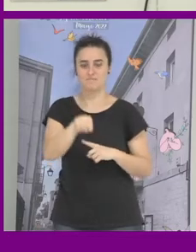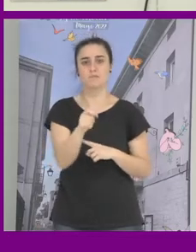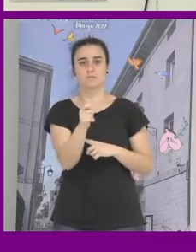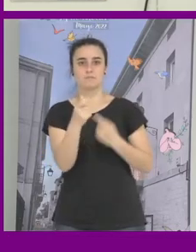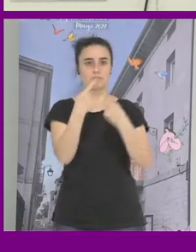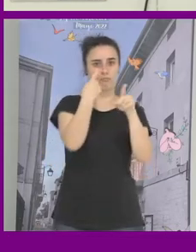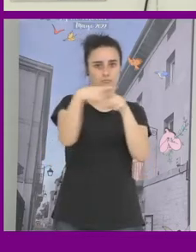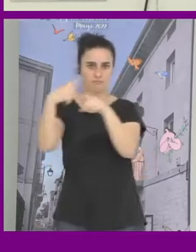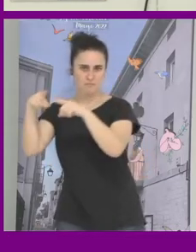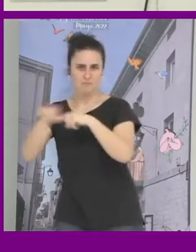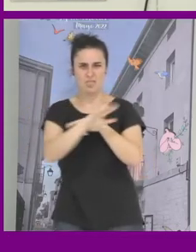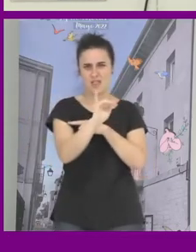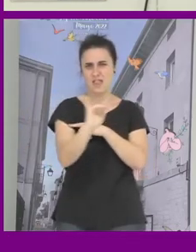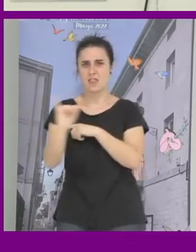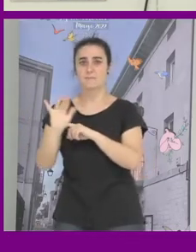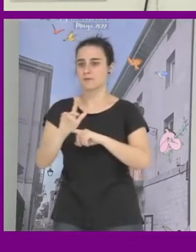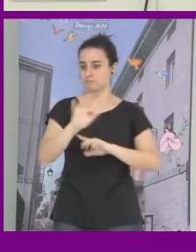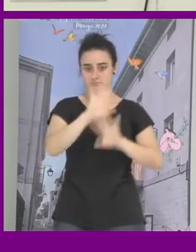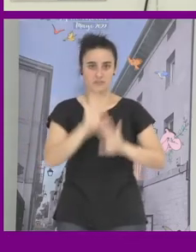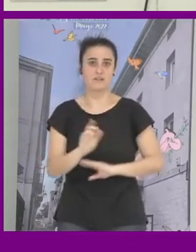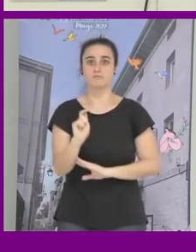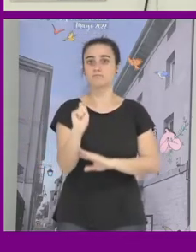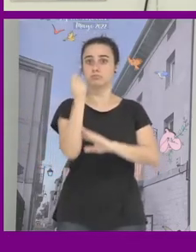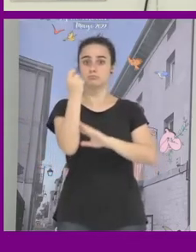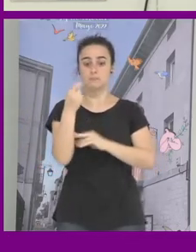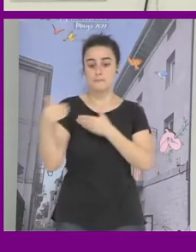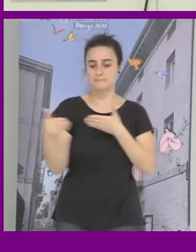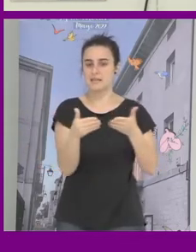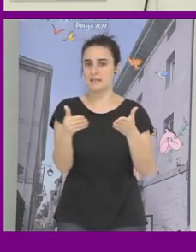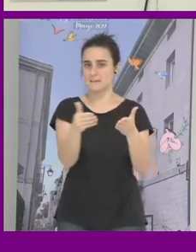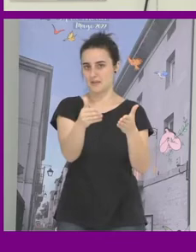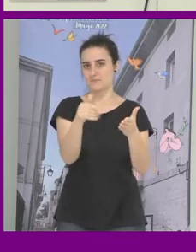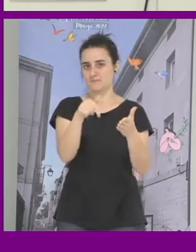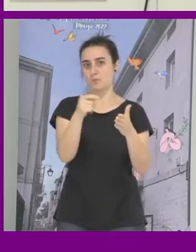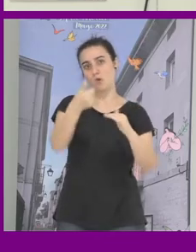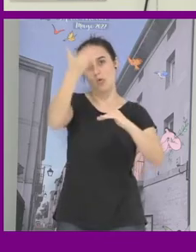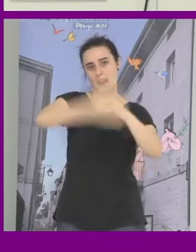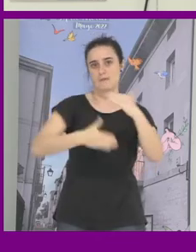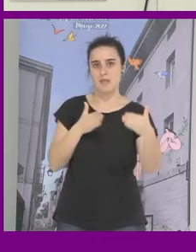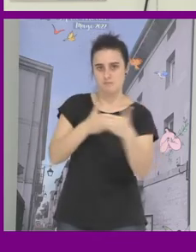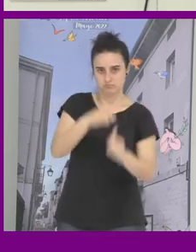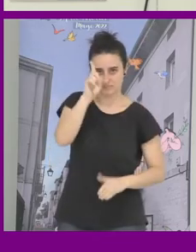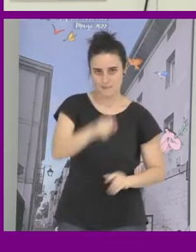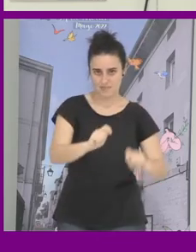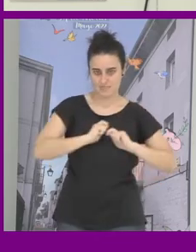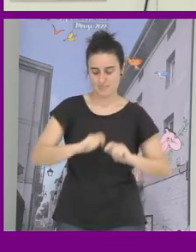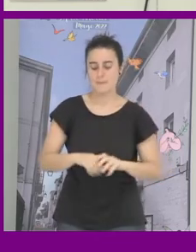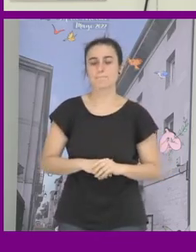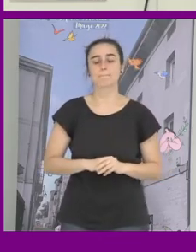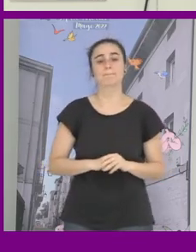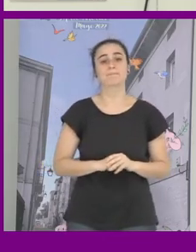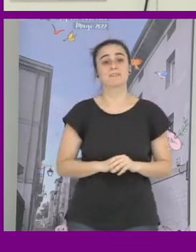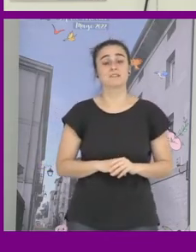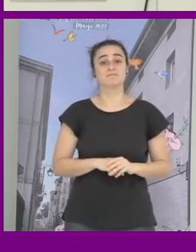desberdintasun ditu, baina hori, ba, lortu da bide hori, sarbide hori mugatzea. Bai? Eta bestetik iruditzen